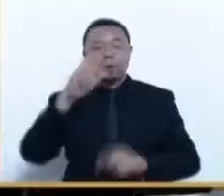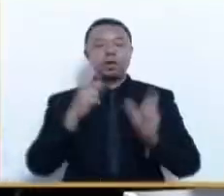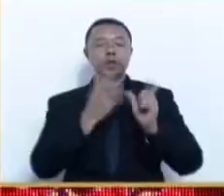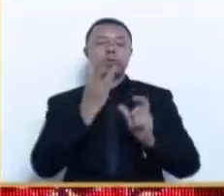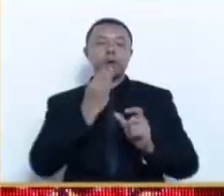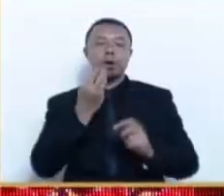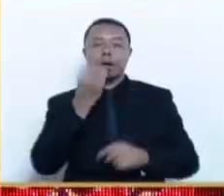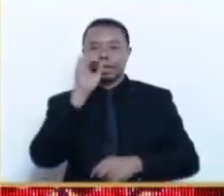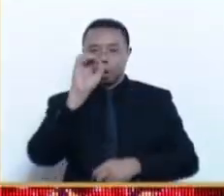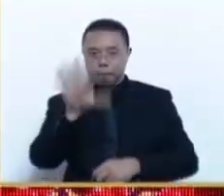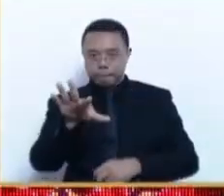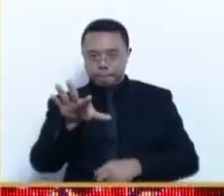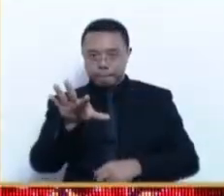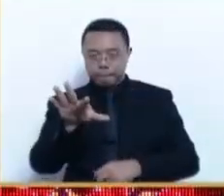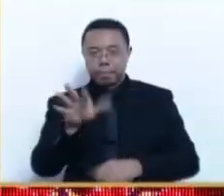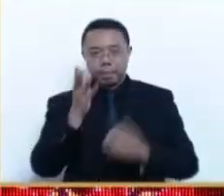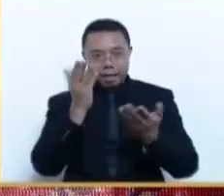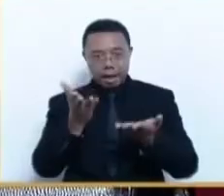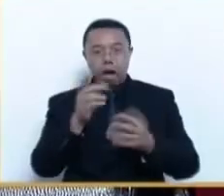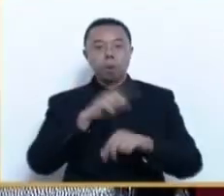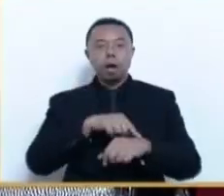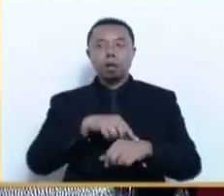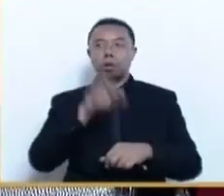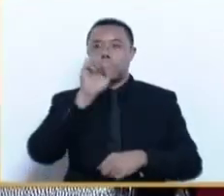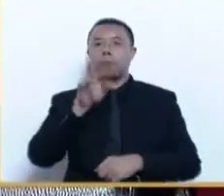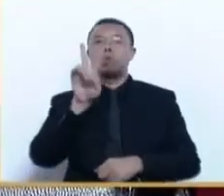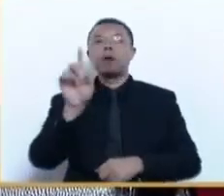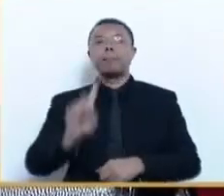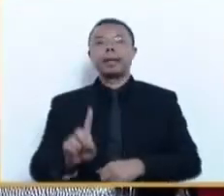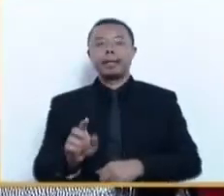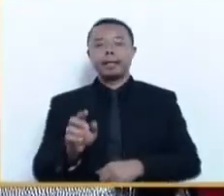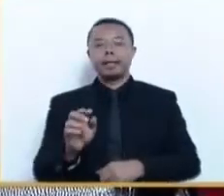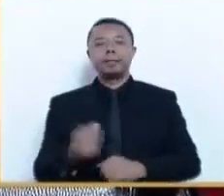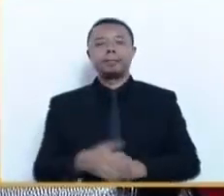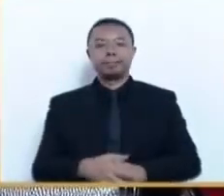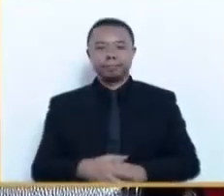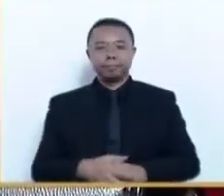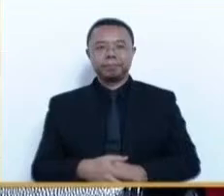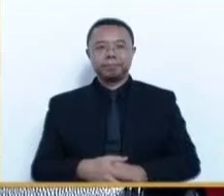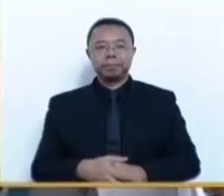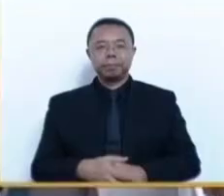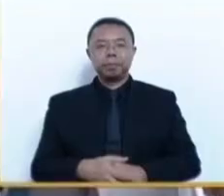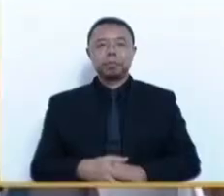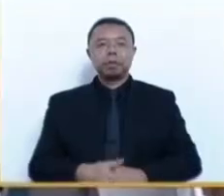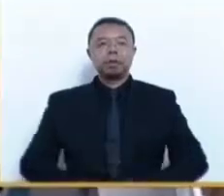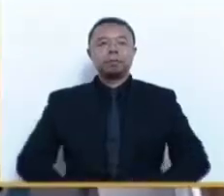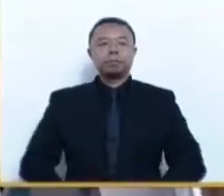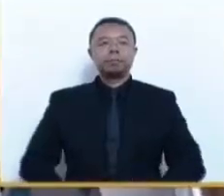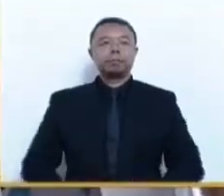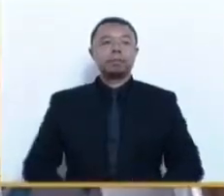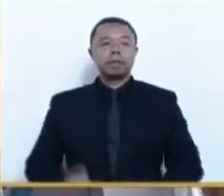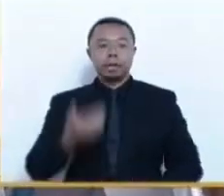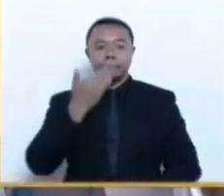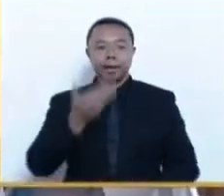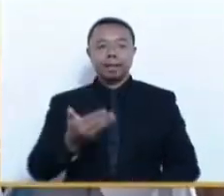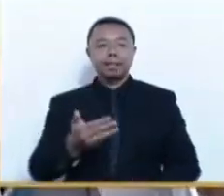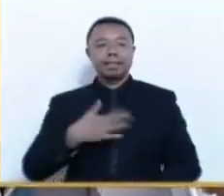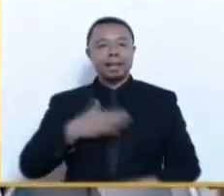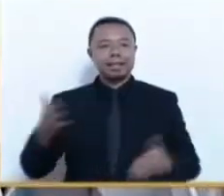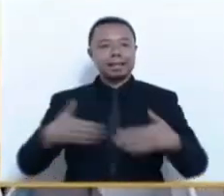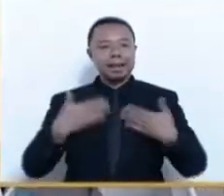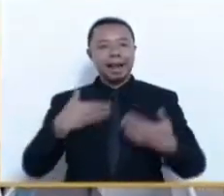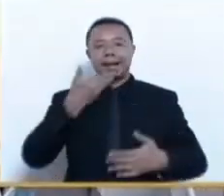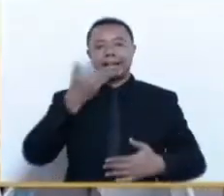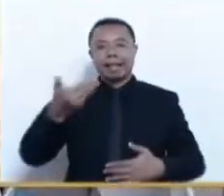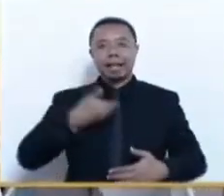utik jawan kami berikaktu 2 menit sejak Bapak berbicara kami persil terima kasih saya senang